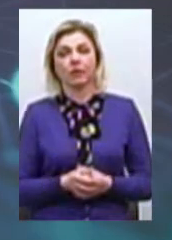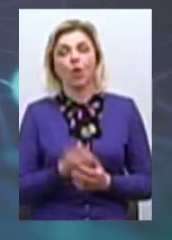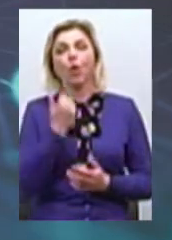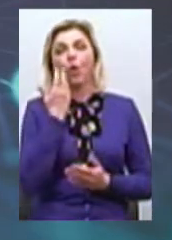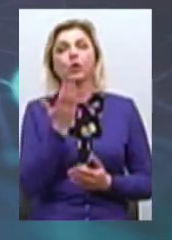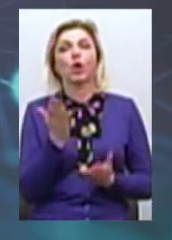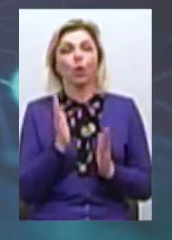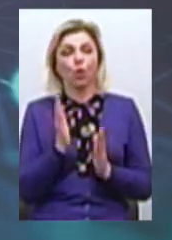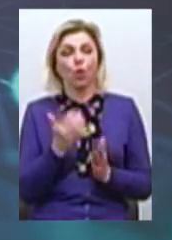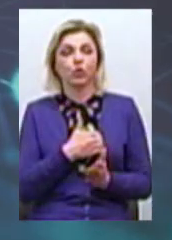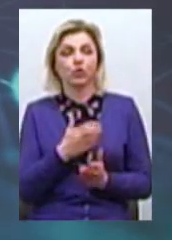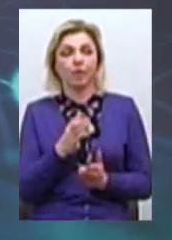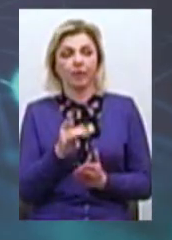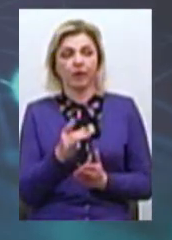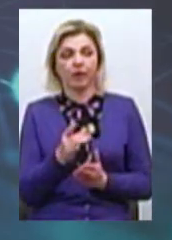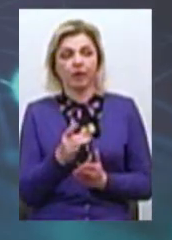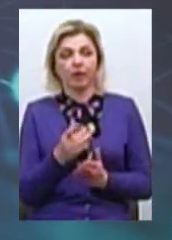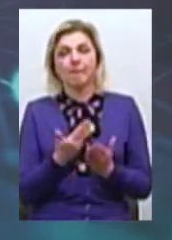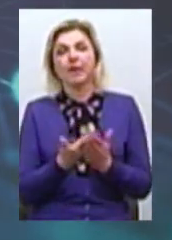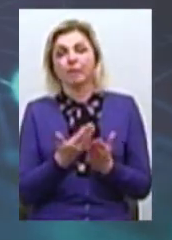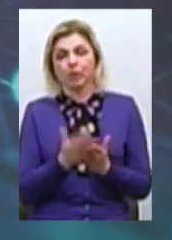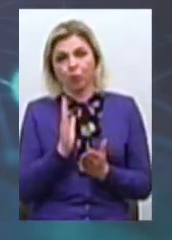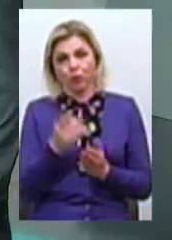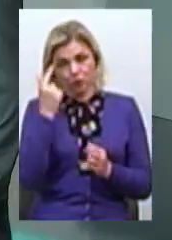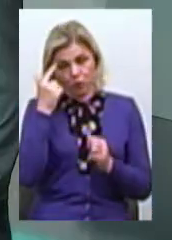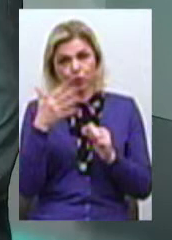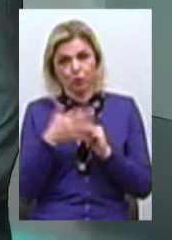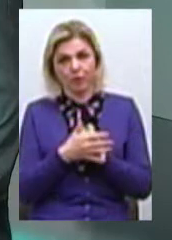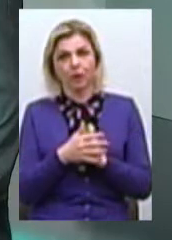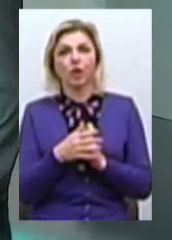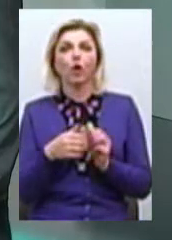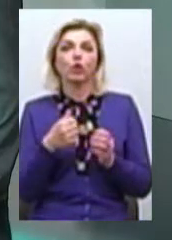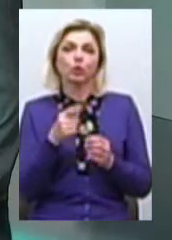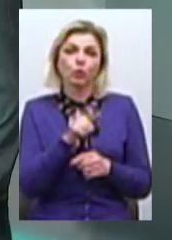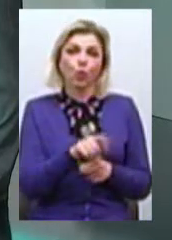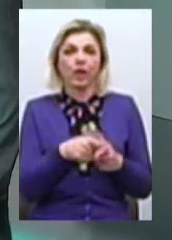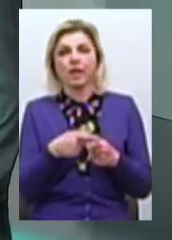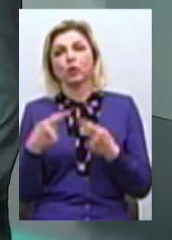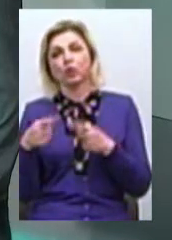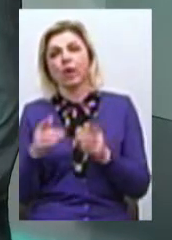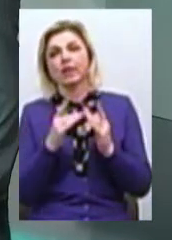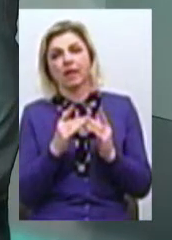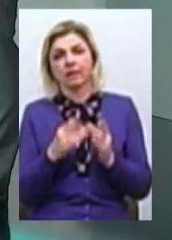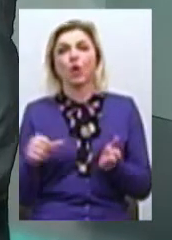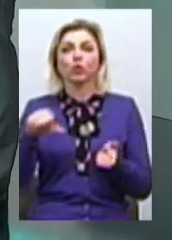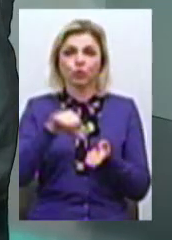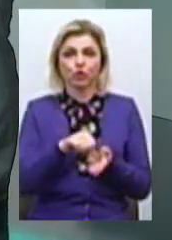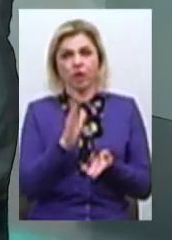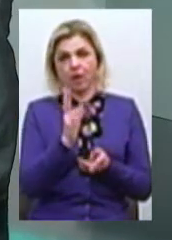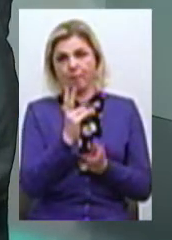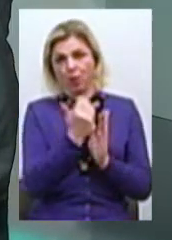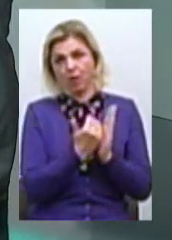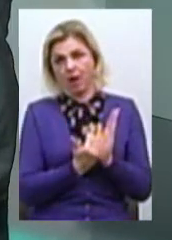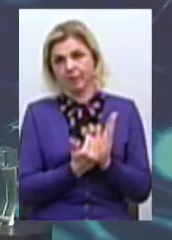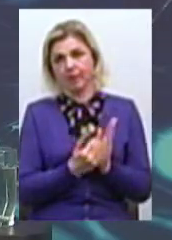буде, хоча б приблизно буде зрозуміло, що той чи інший інтернатний заклад долучиться до програми? Вірю,